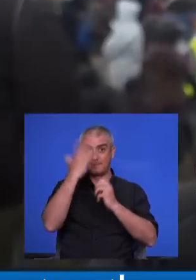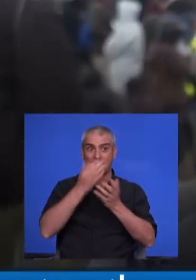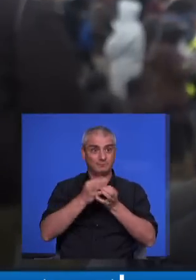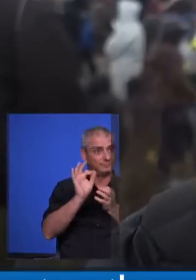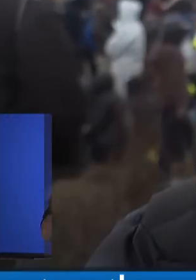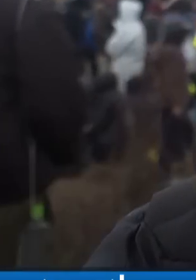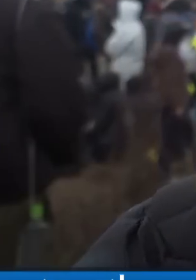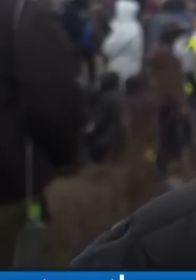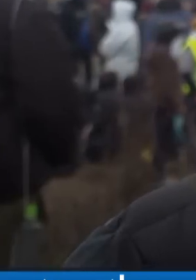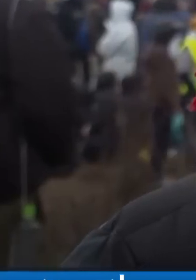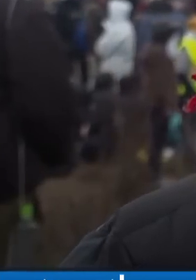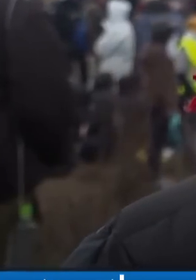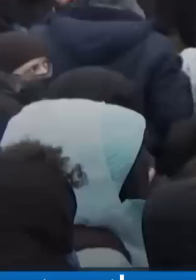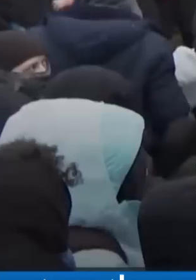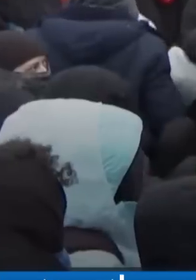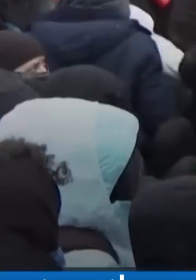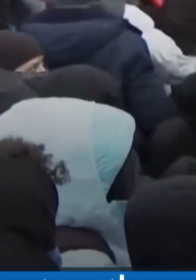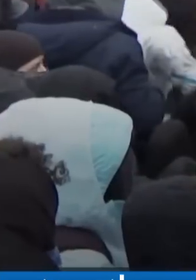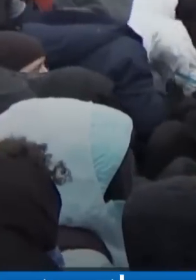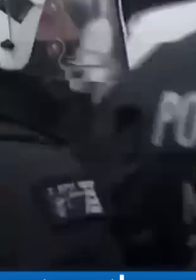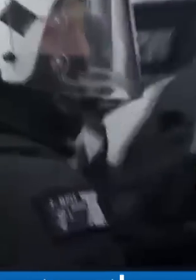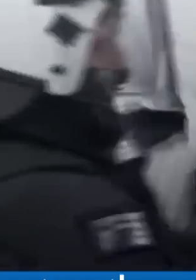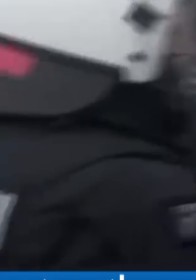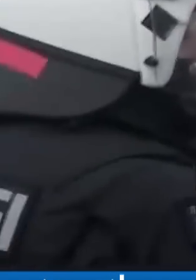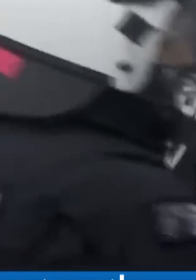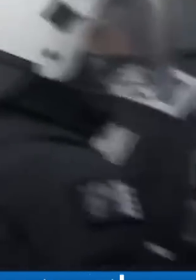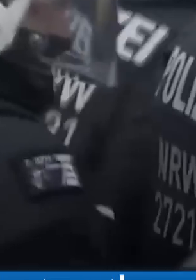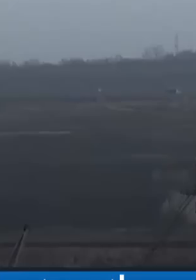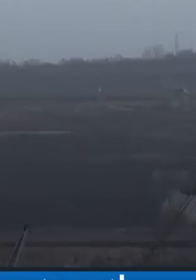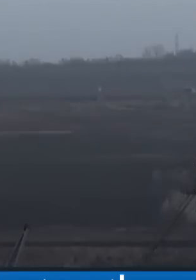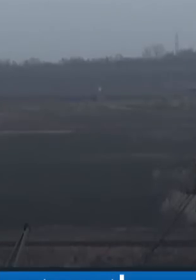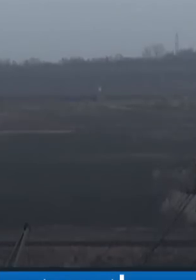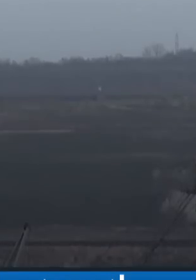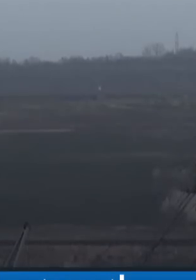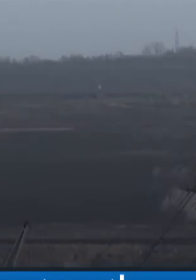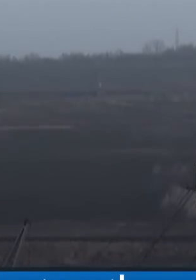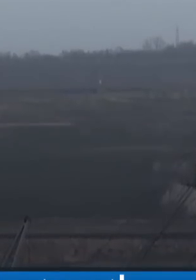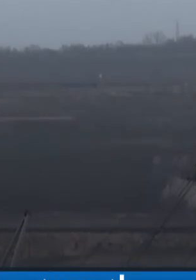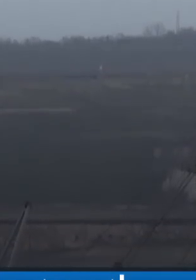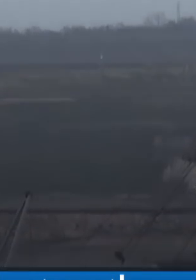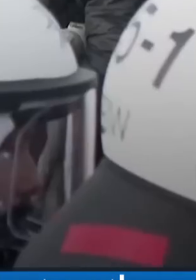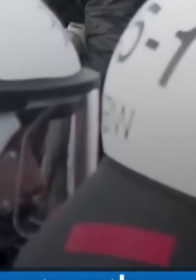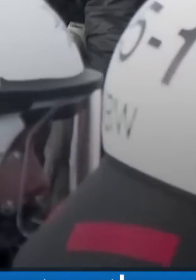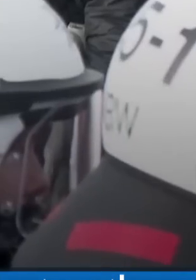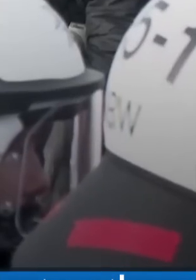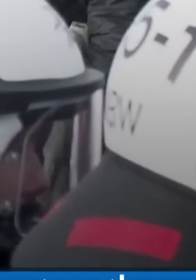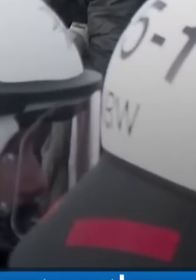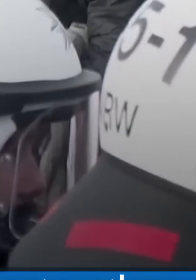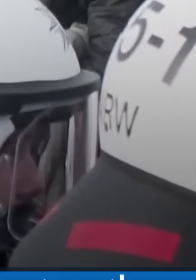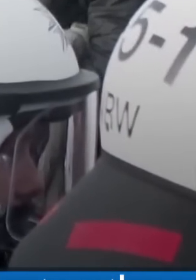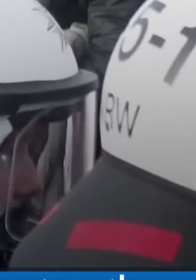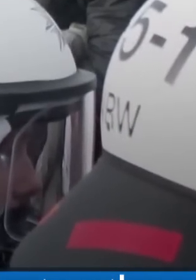to take down our climate goals. So we are trying to, with our bodies, protect the climate goals.